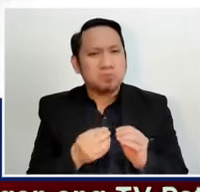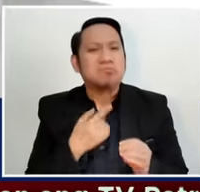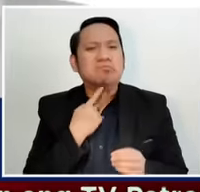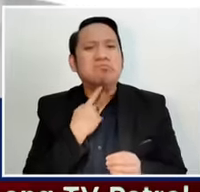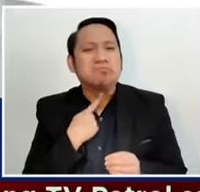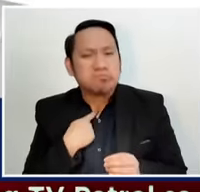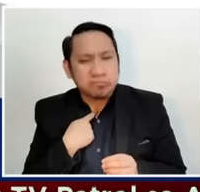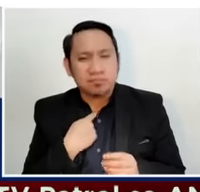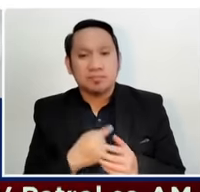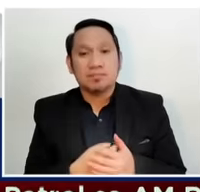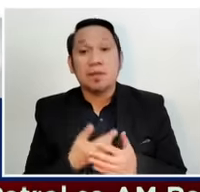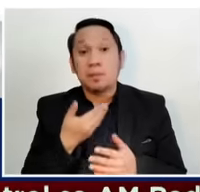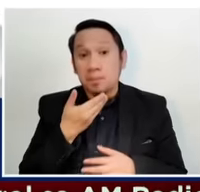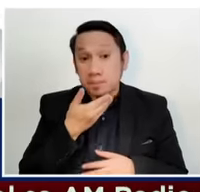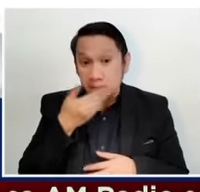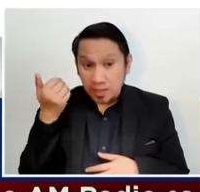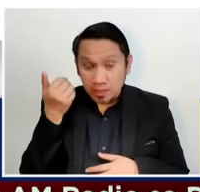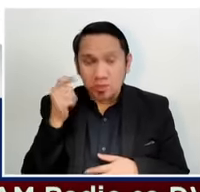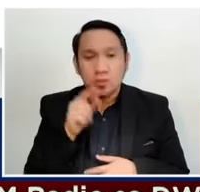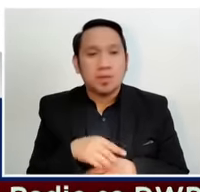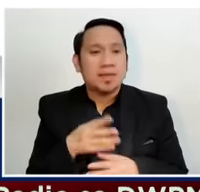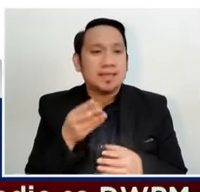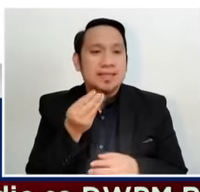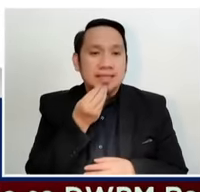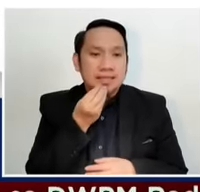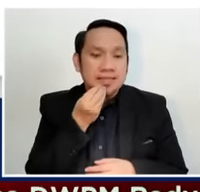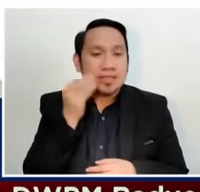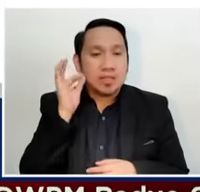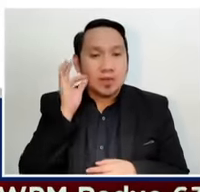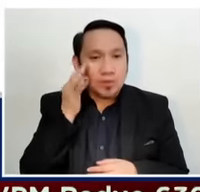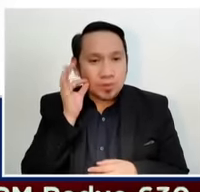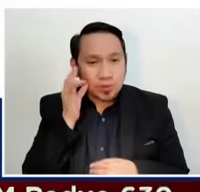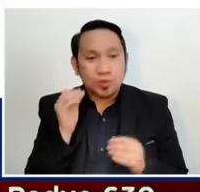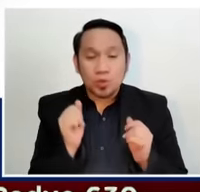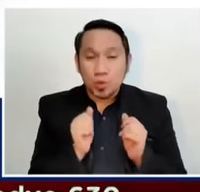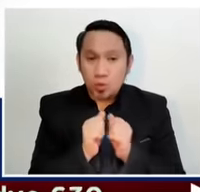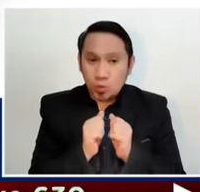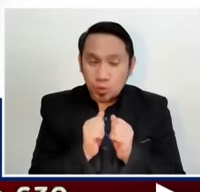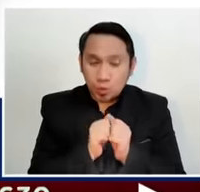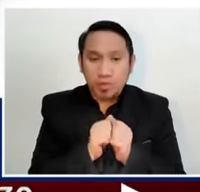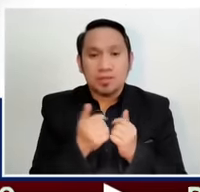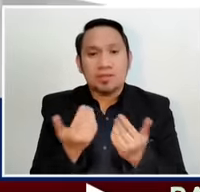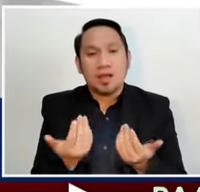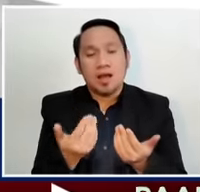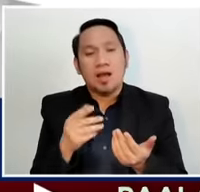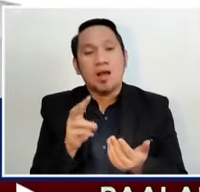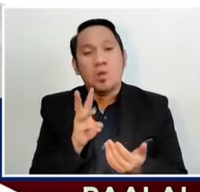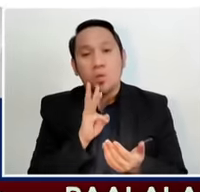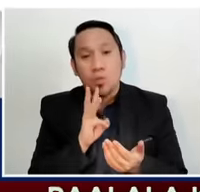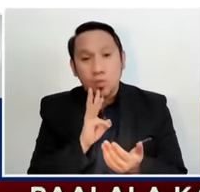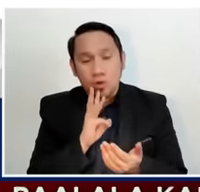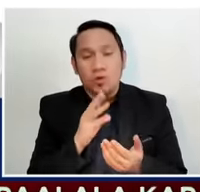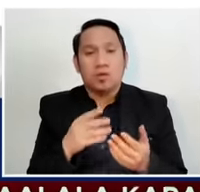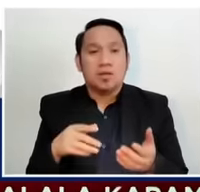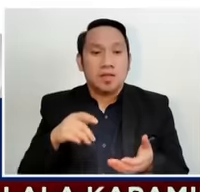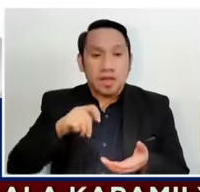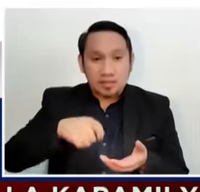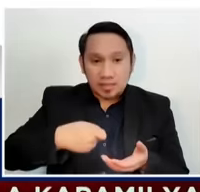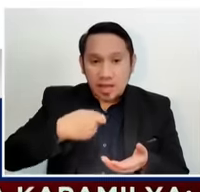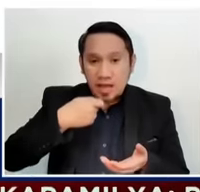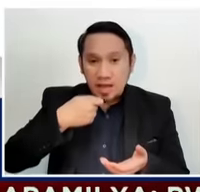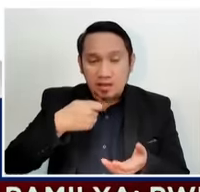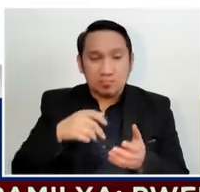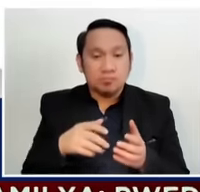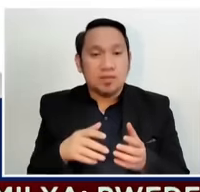Belandres, mainam din na kumain ng mga prutas na sagana sa tubig at electrolytes gaya ng pakwan, papaya at